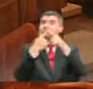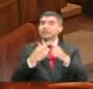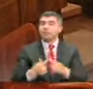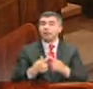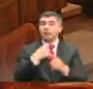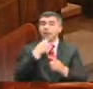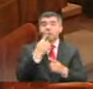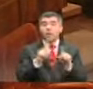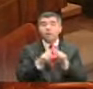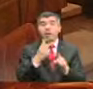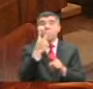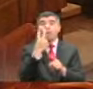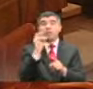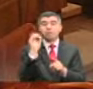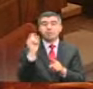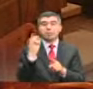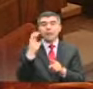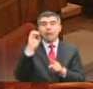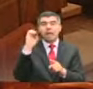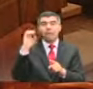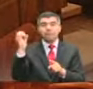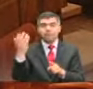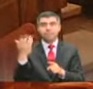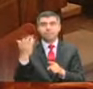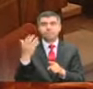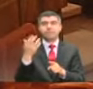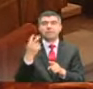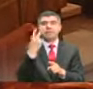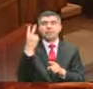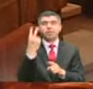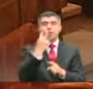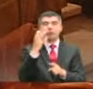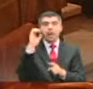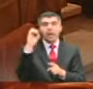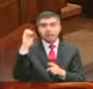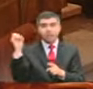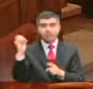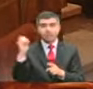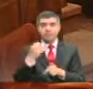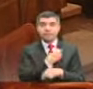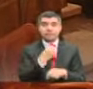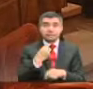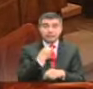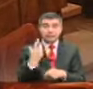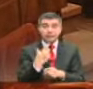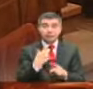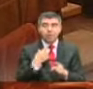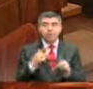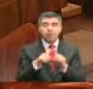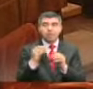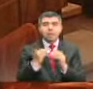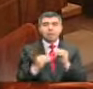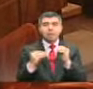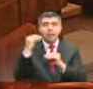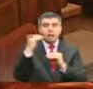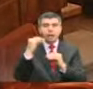تنقول لك 20000 منصب مالي 22000 منصب مالي بين الاطباء والممرضين راه ما يحلوش جمع المناصب نزيدوا